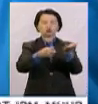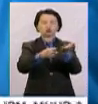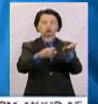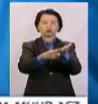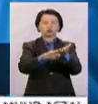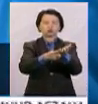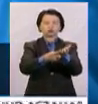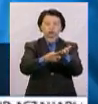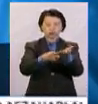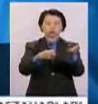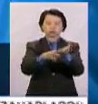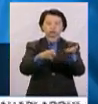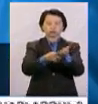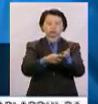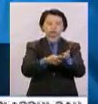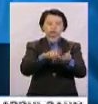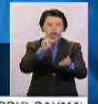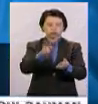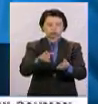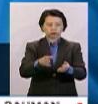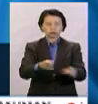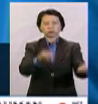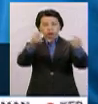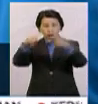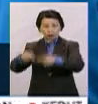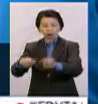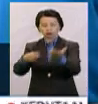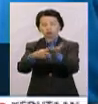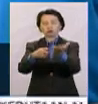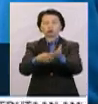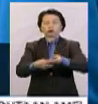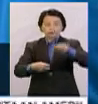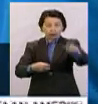kariah masing-masing. Kena mereka ini datang ke sini, kita